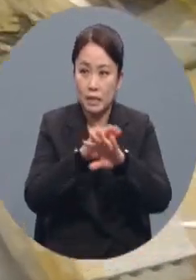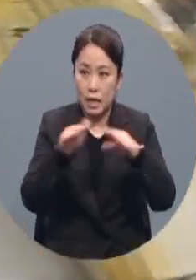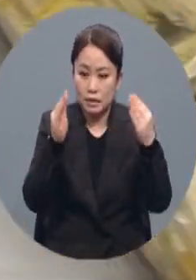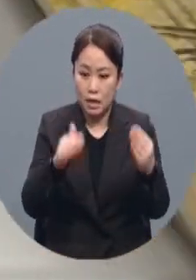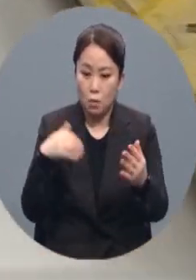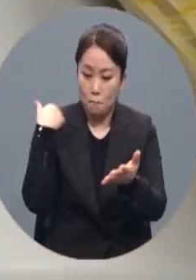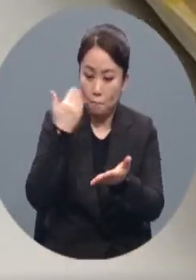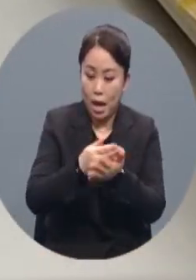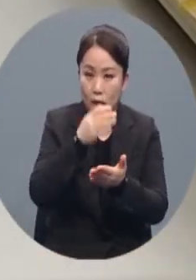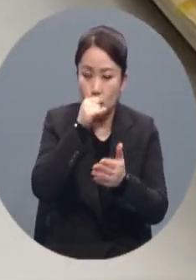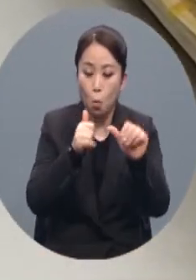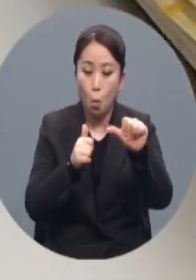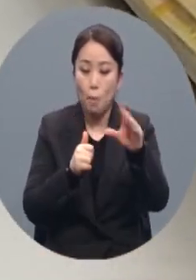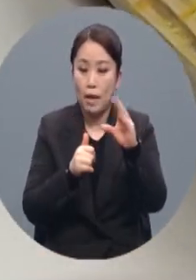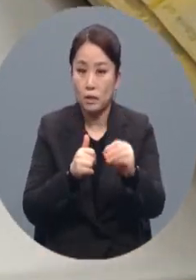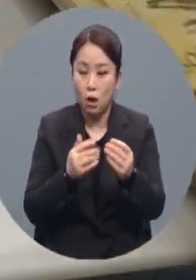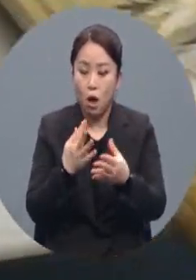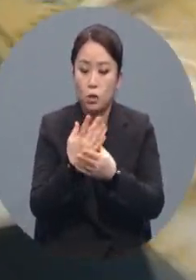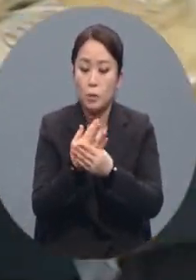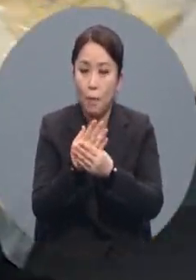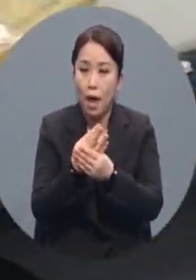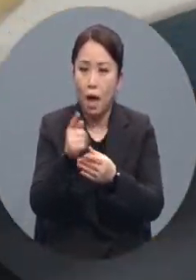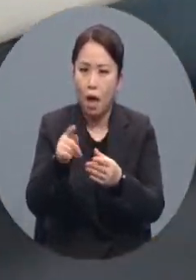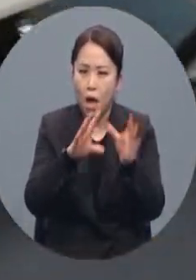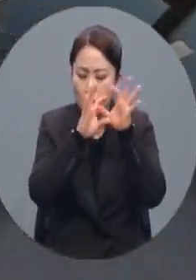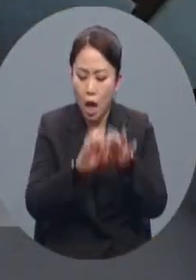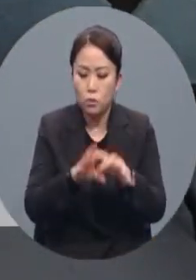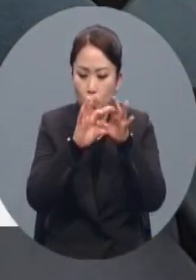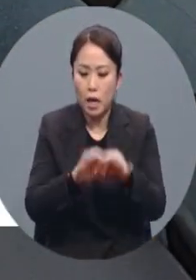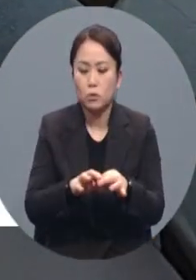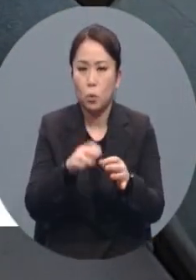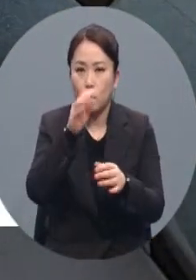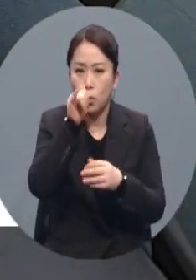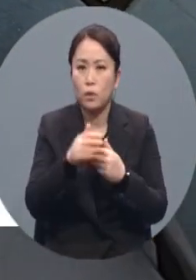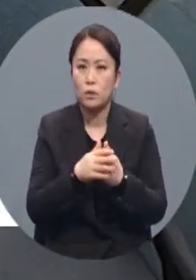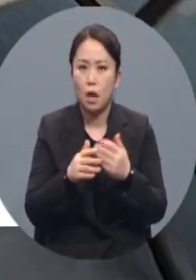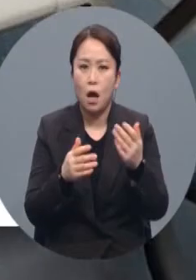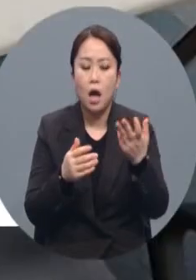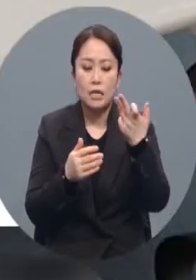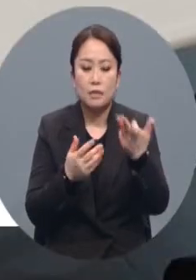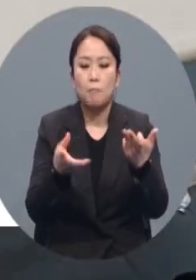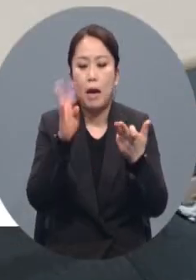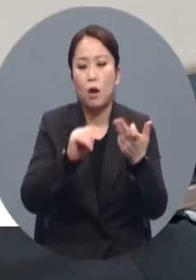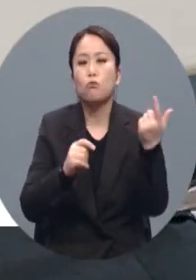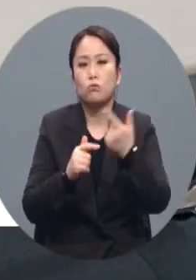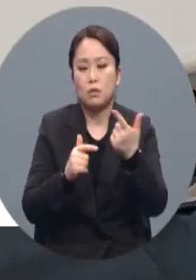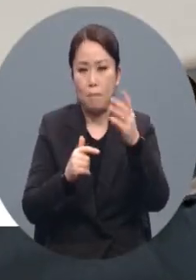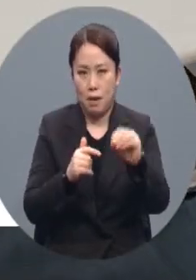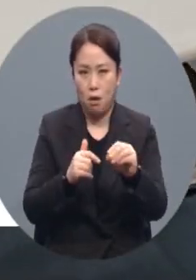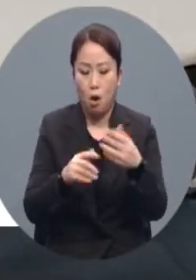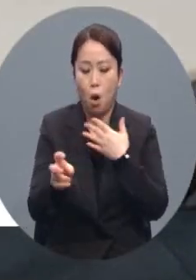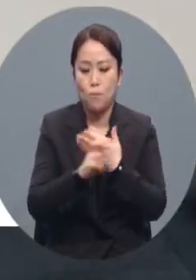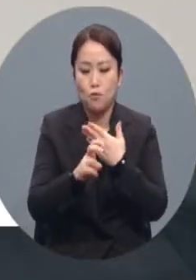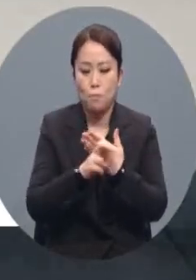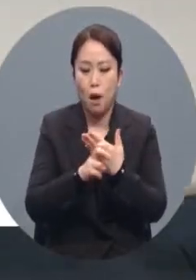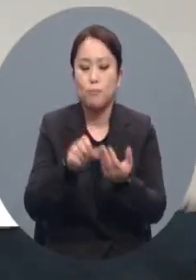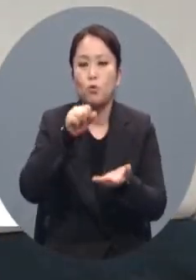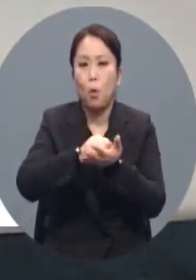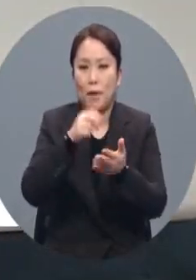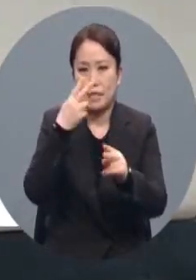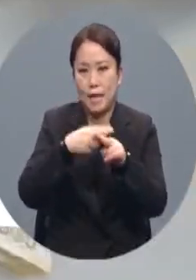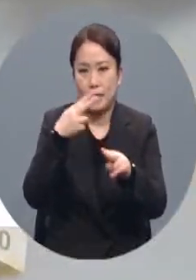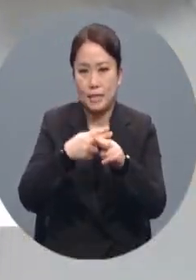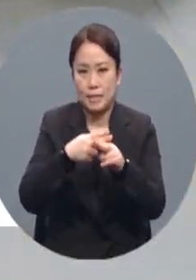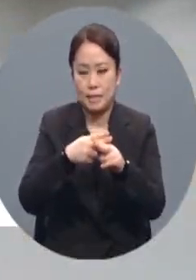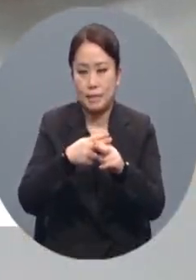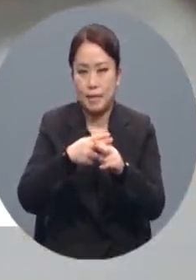채운 5만 원권 지폐, 까도 계속 나옵니다. 무려 18억 6천만 원, 불법 도박 사이트 범죄